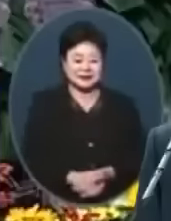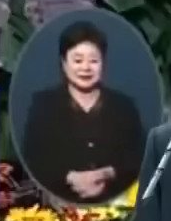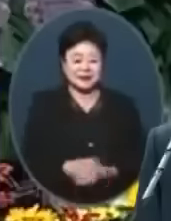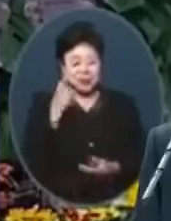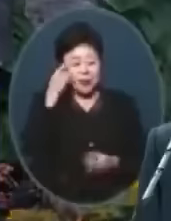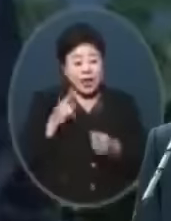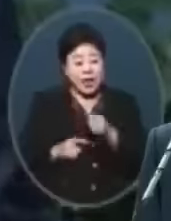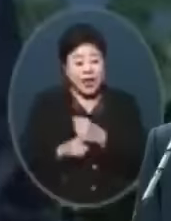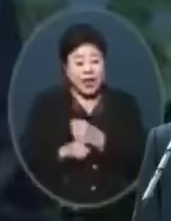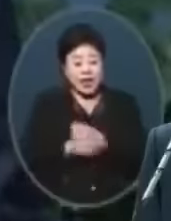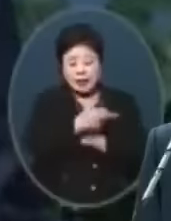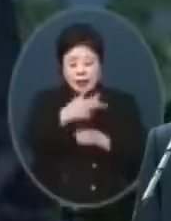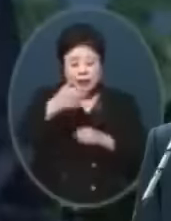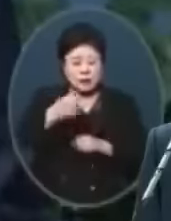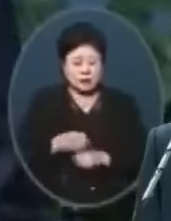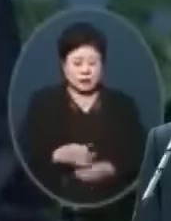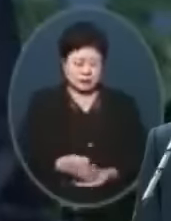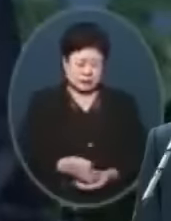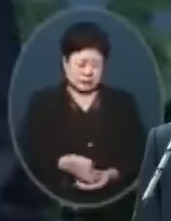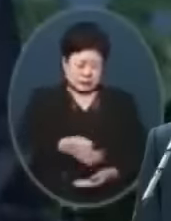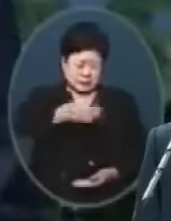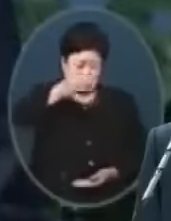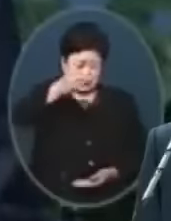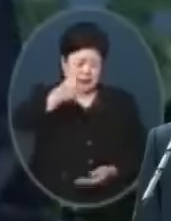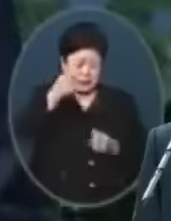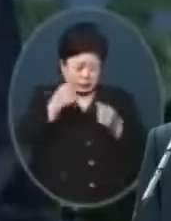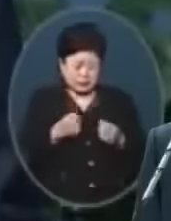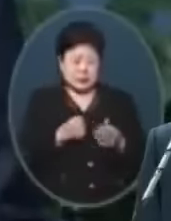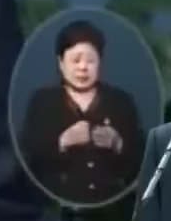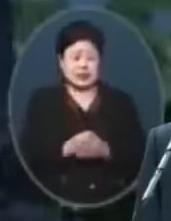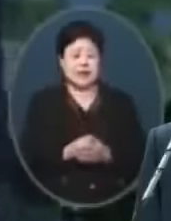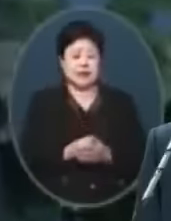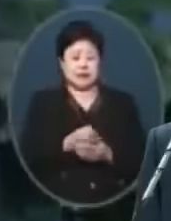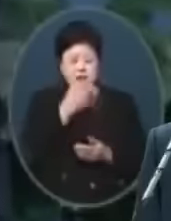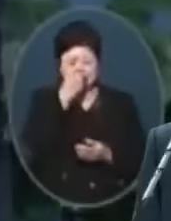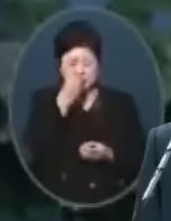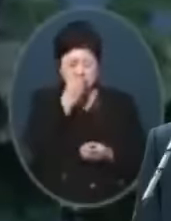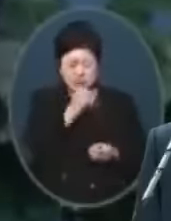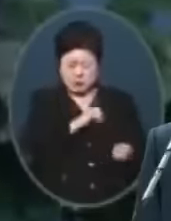왜? 너무 값비싼 존재이기 때문에 쉽게 휴지처럼